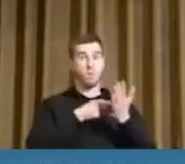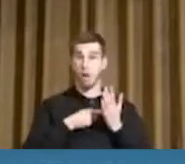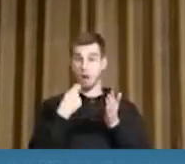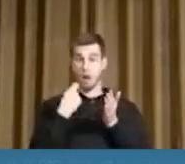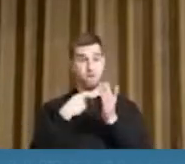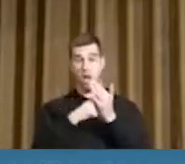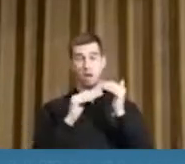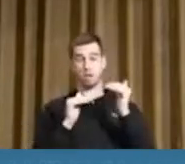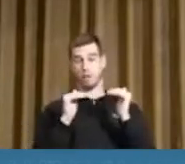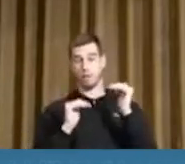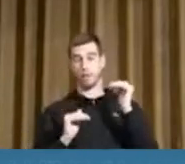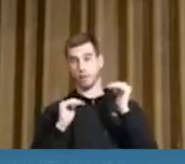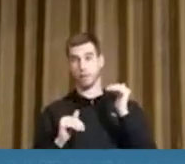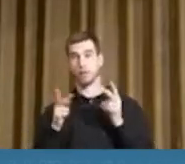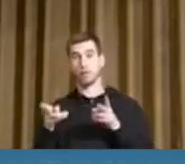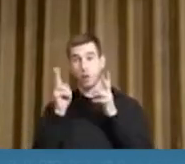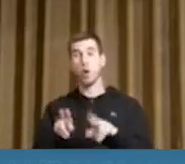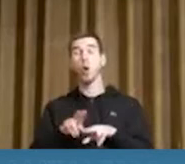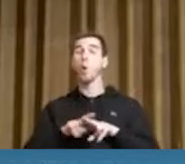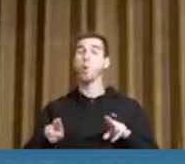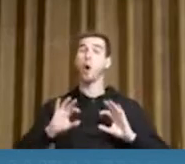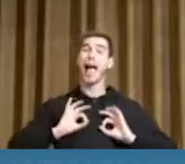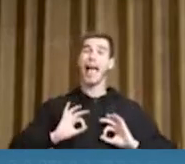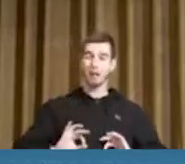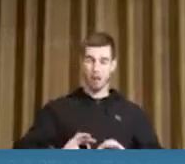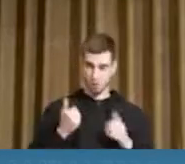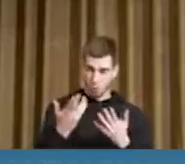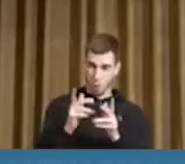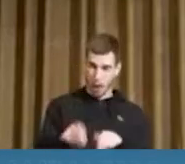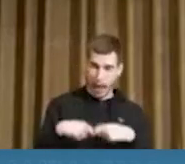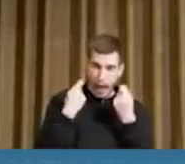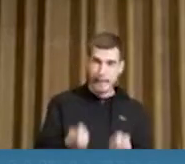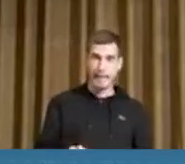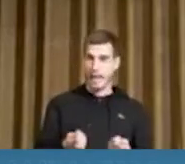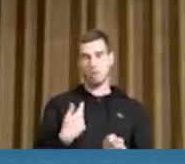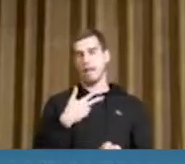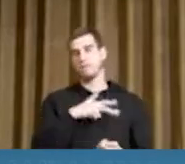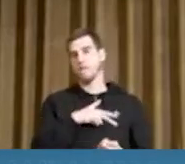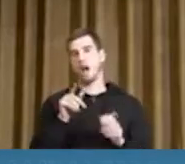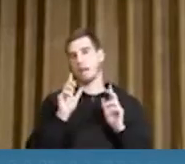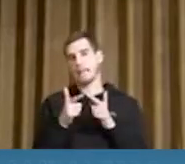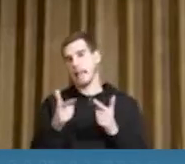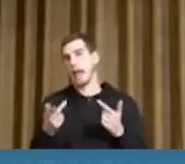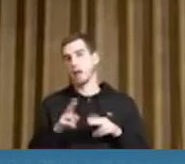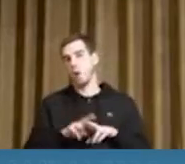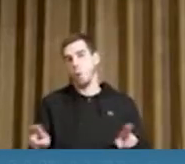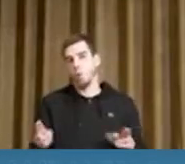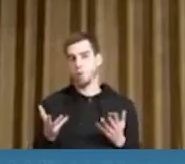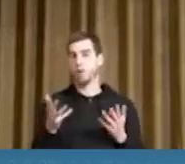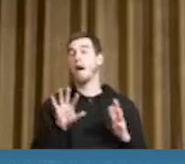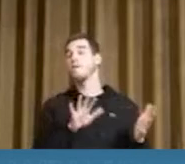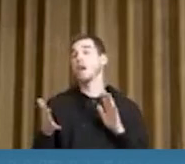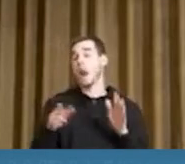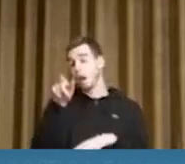niedrig. Ruhe-EKG bei so einer Untersuchung ist ja nicht wirklich ein Ruhe- oder produziert nicht wirklich einen Ruhepuls, ist manchmal auch eine gewisse